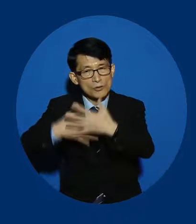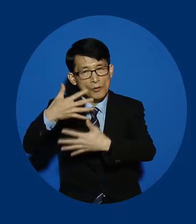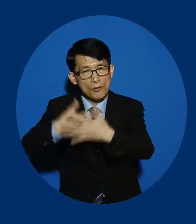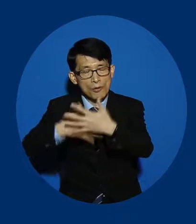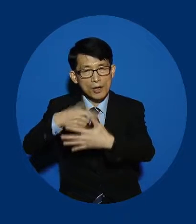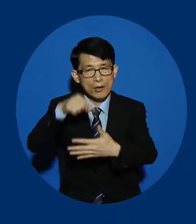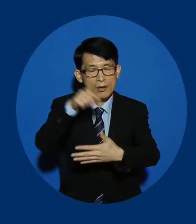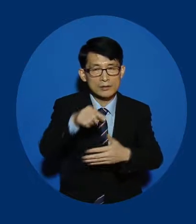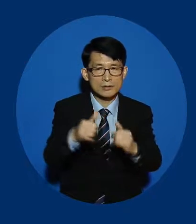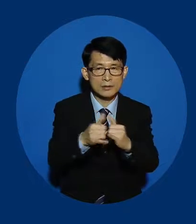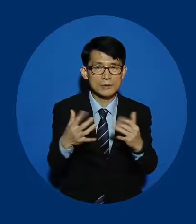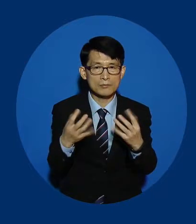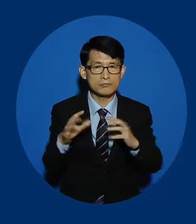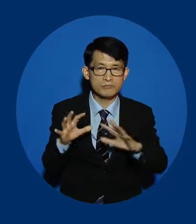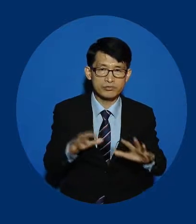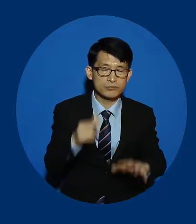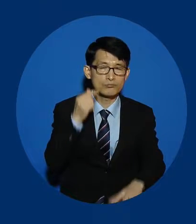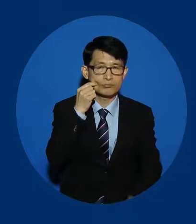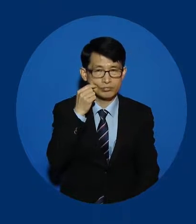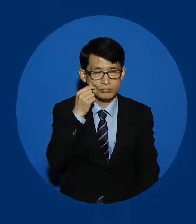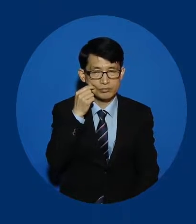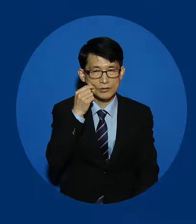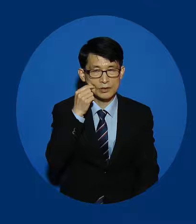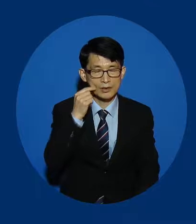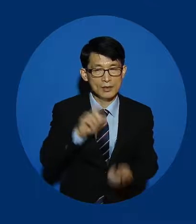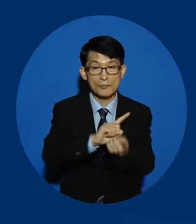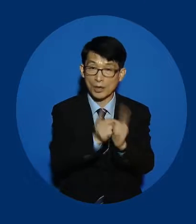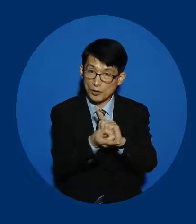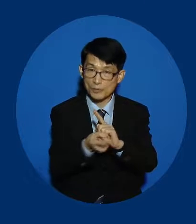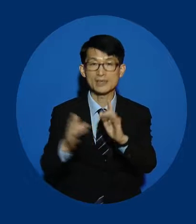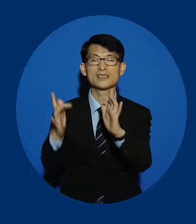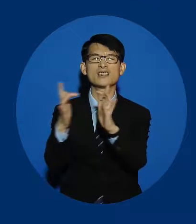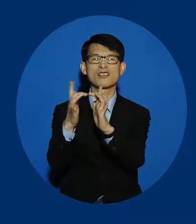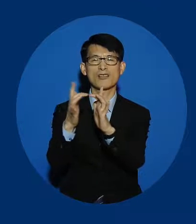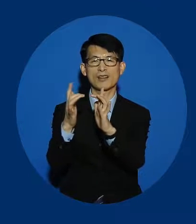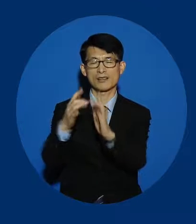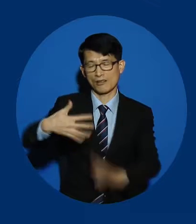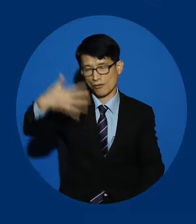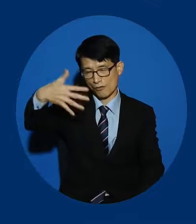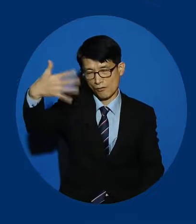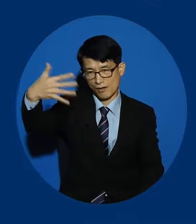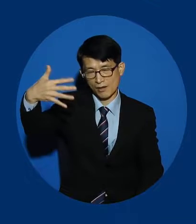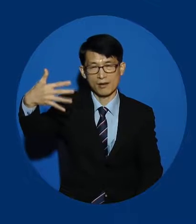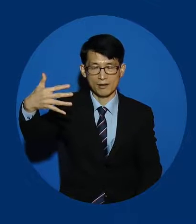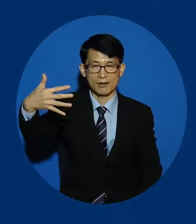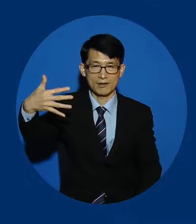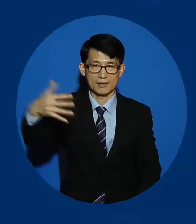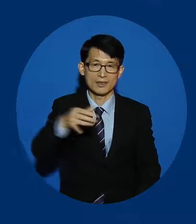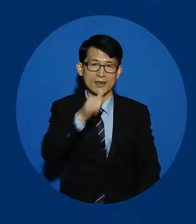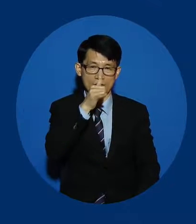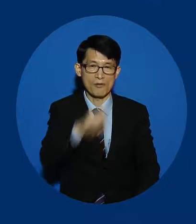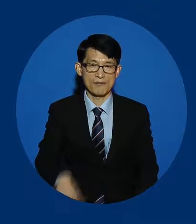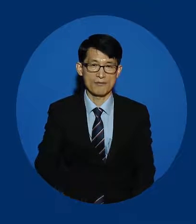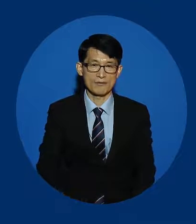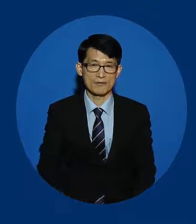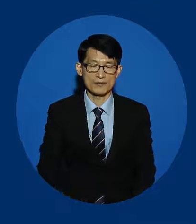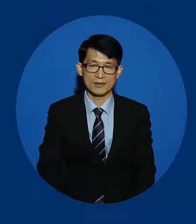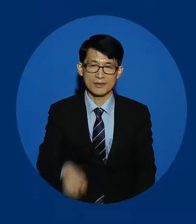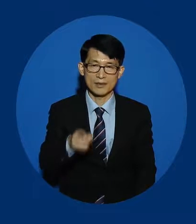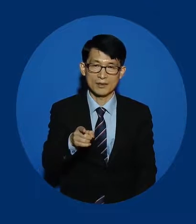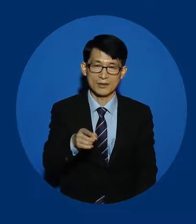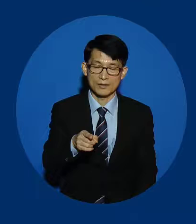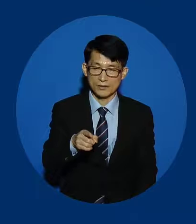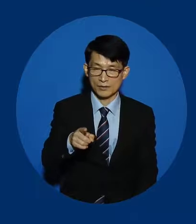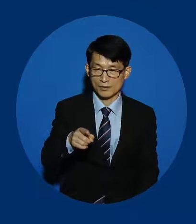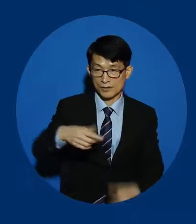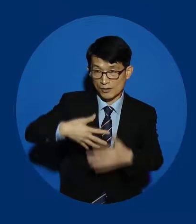영화관이 관객이 줄면서 대신에 온라인으로 다 전환이 됐죠. OTT라고 하는 영화나 영상물을 그